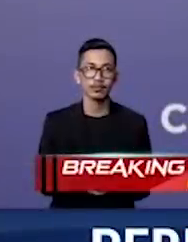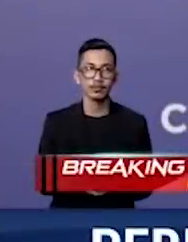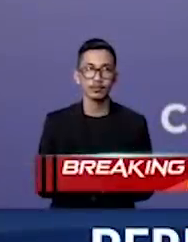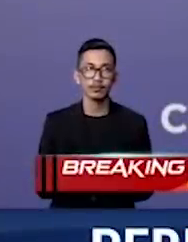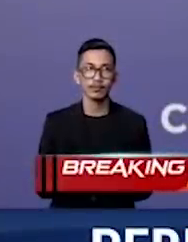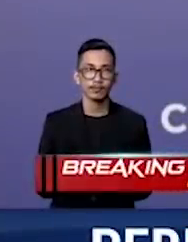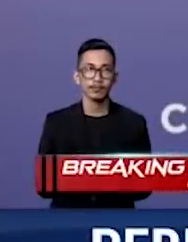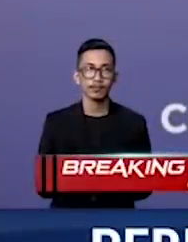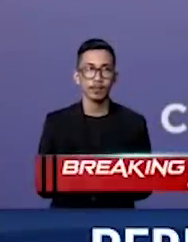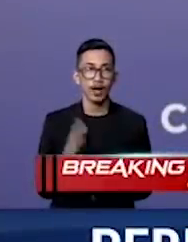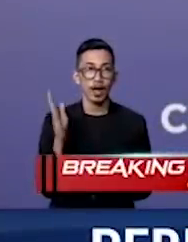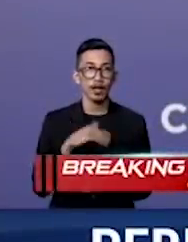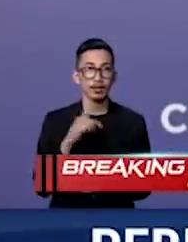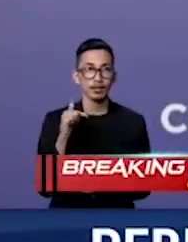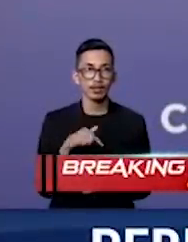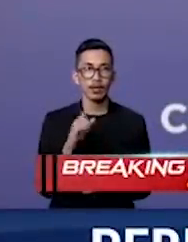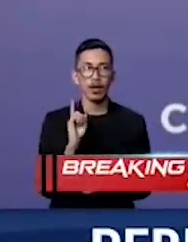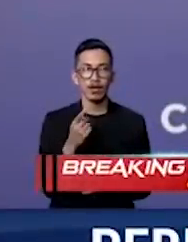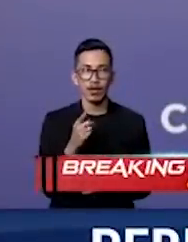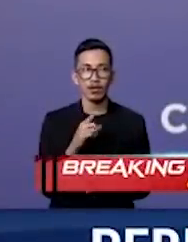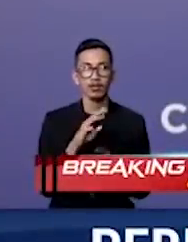Hai hari ini kita memeriksa